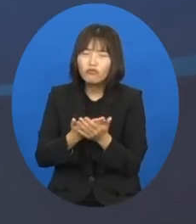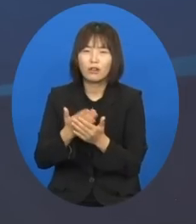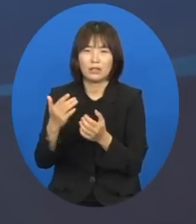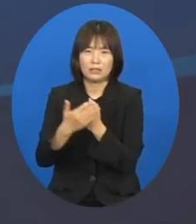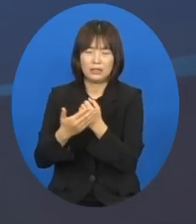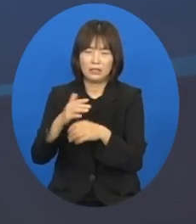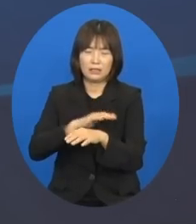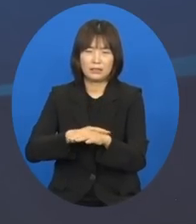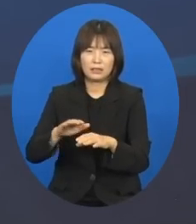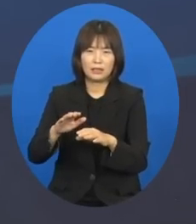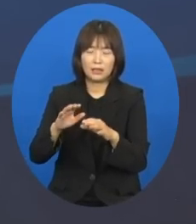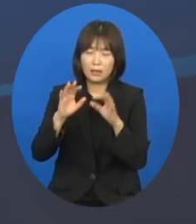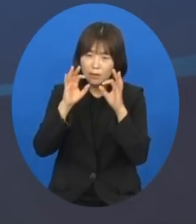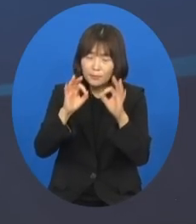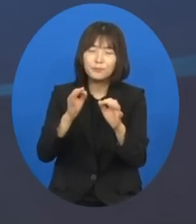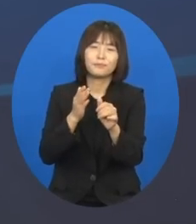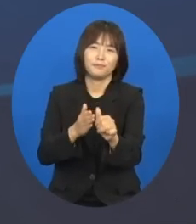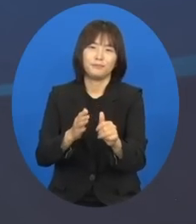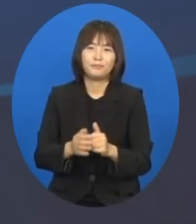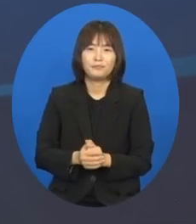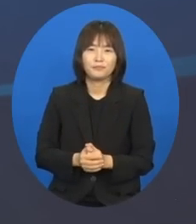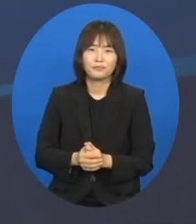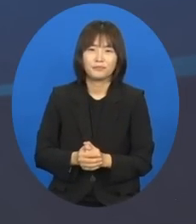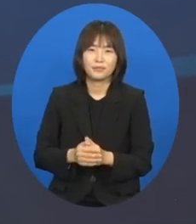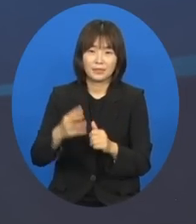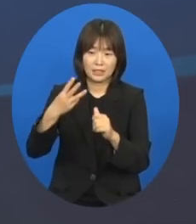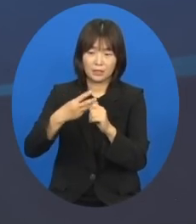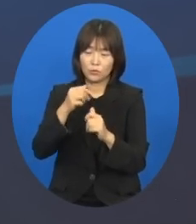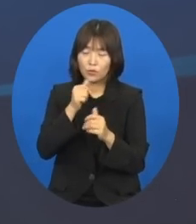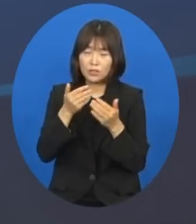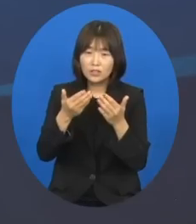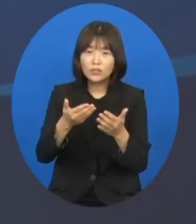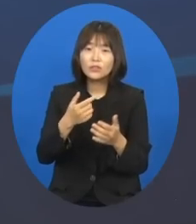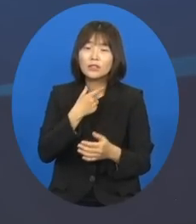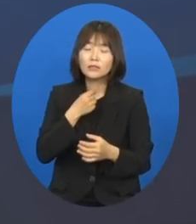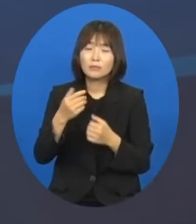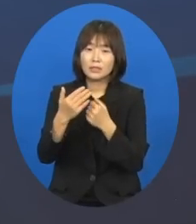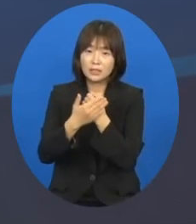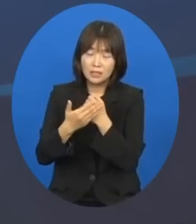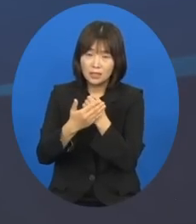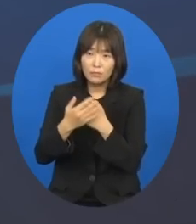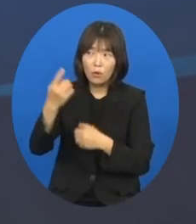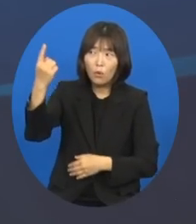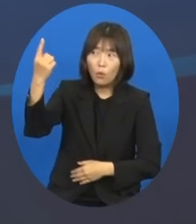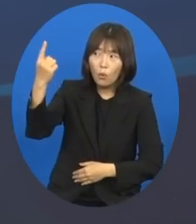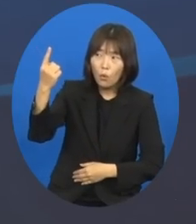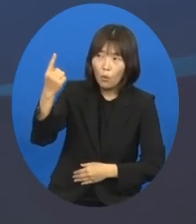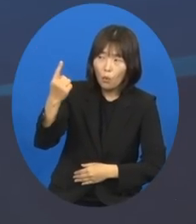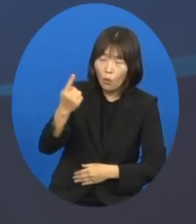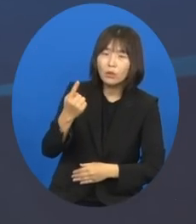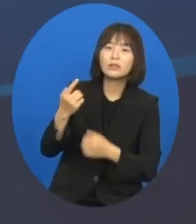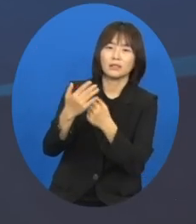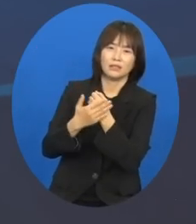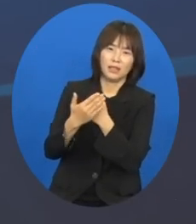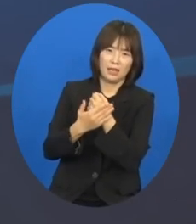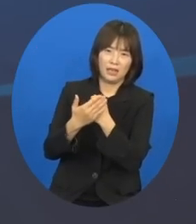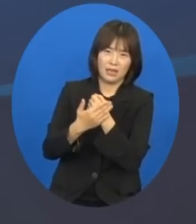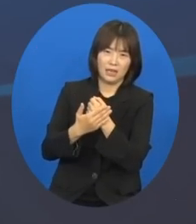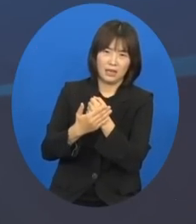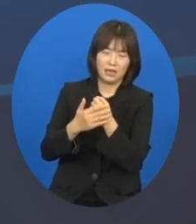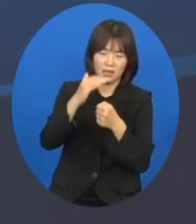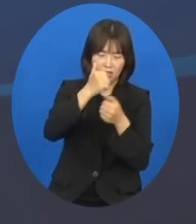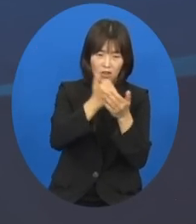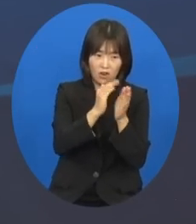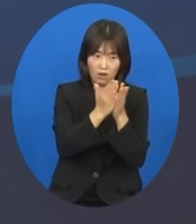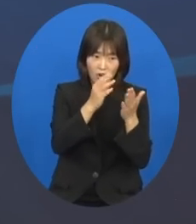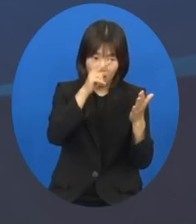주셔야 됩니다 세 번째 소개하고 싶은 은혜는 오고 있는 은혜입니다 오고 있는 은혜 성경을